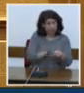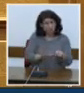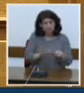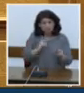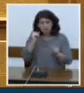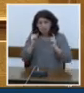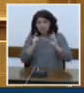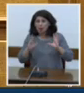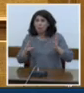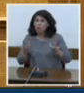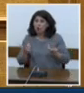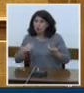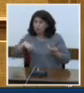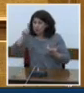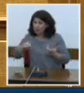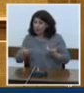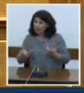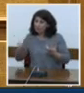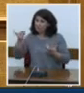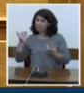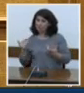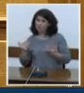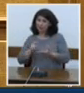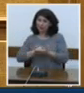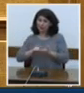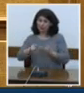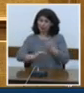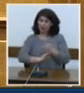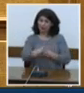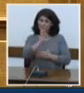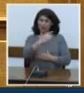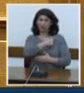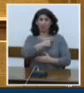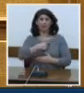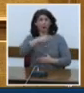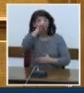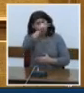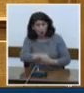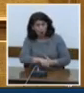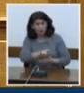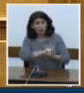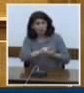ότι μία μέρα πριν γράψει αυτά η Αυγή, ο διευθυντής της, ο ίδιος που τα έγραφε αυτά,